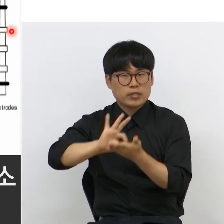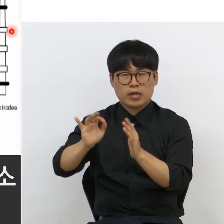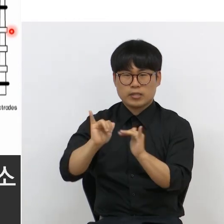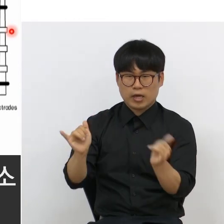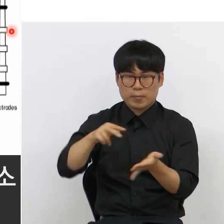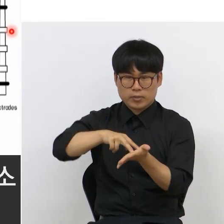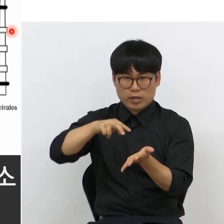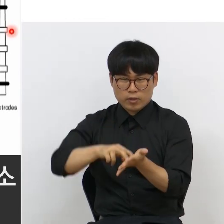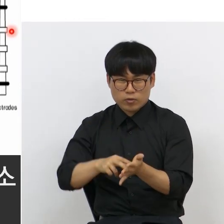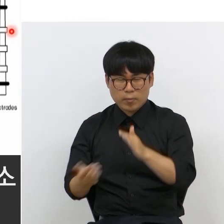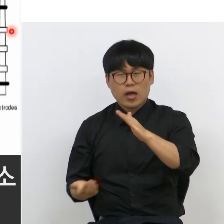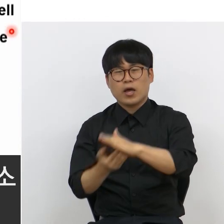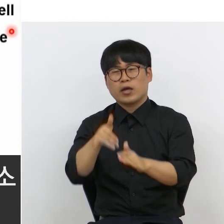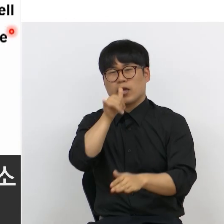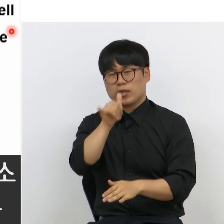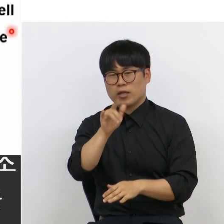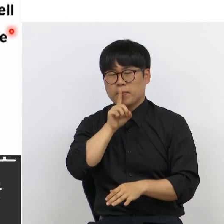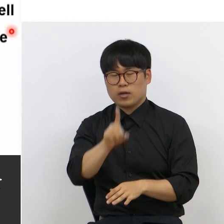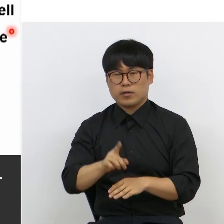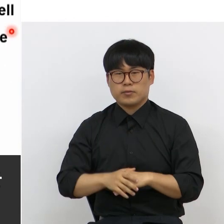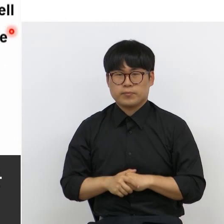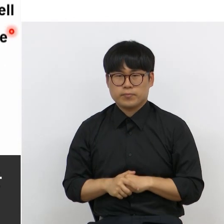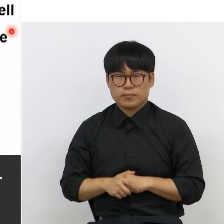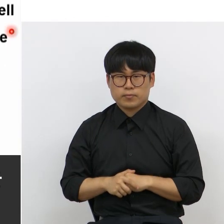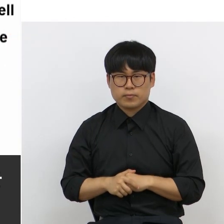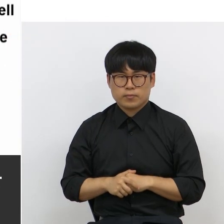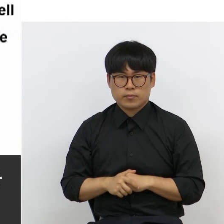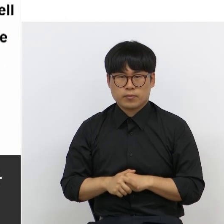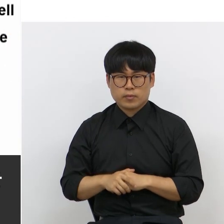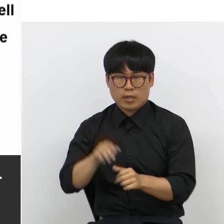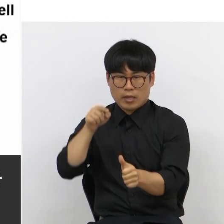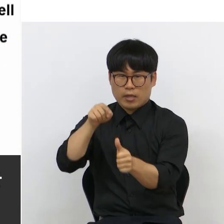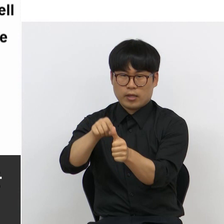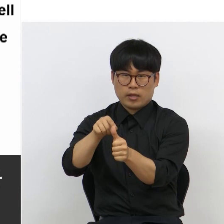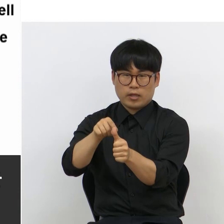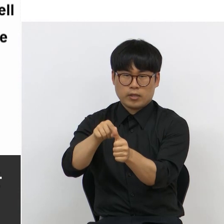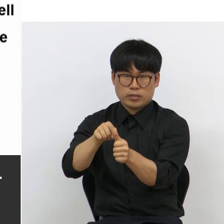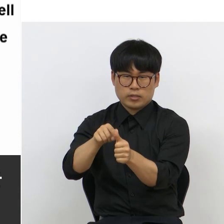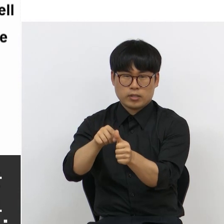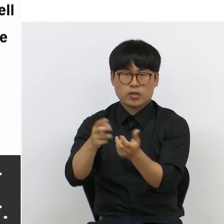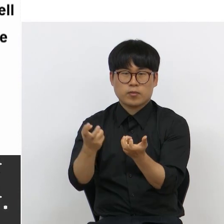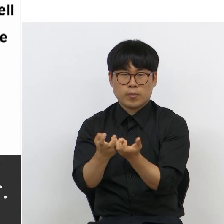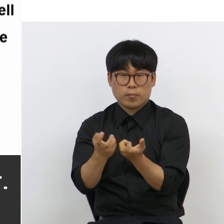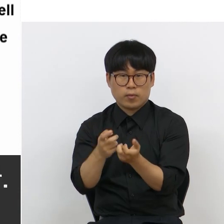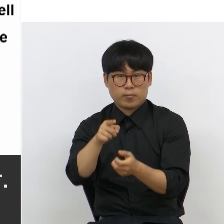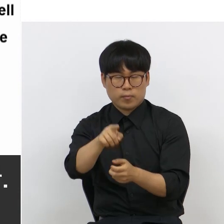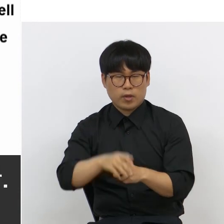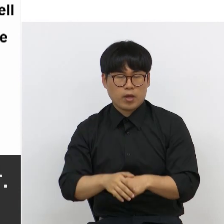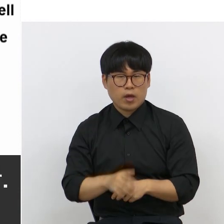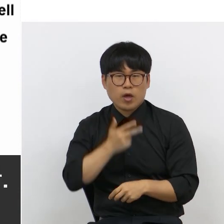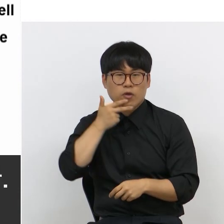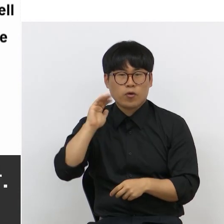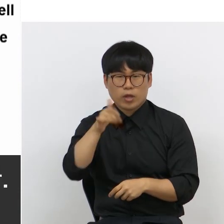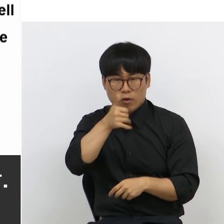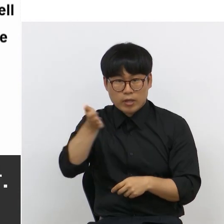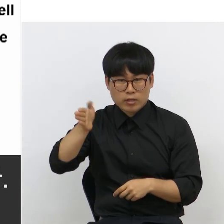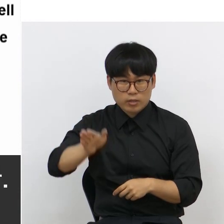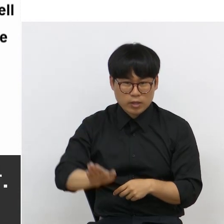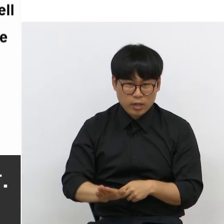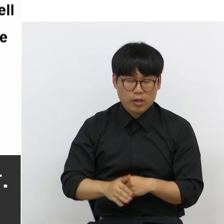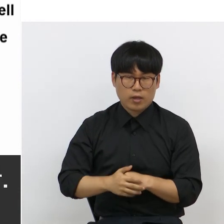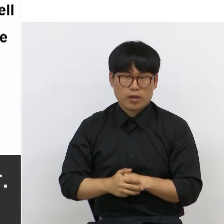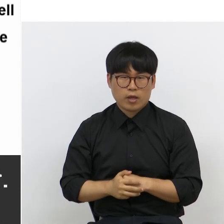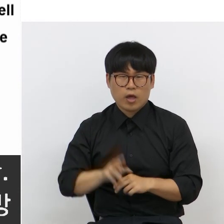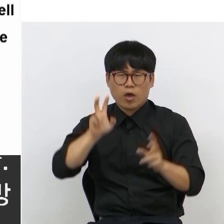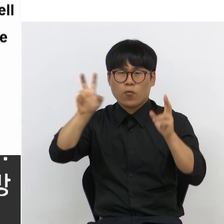사람들이 한계가 있다는 걸 이해를 해 주셔야 됩니다. 그 자극 방법은 여기 다 영어로 써 있지만 뭐 전류를 주는 방식에 따라서